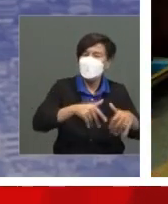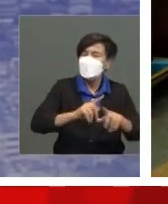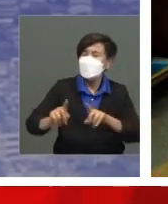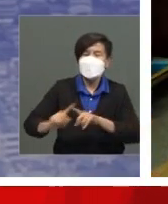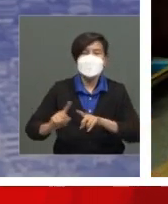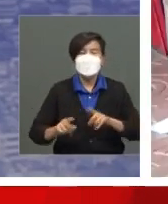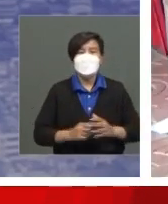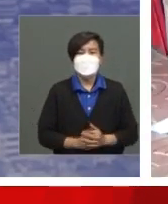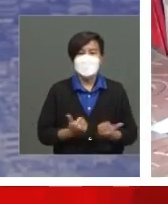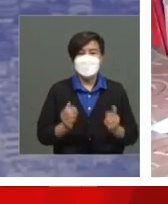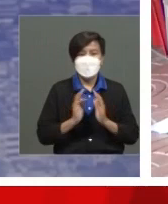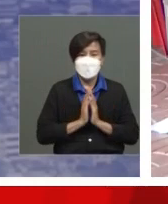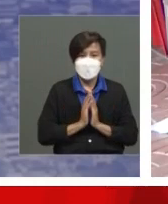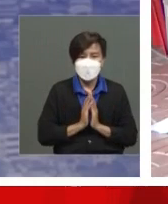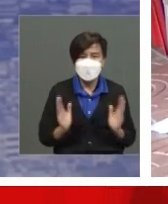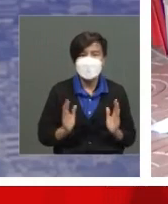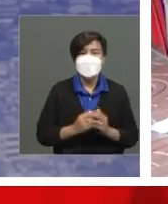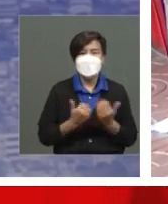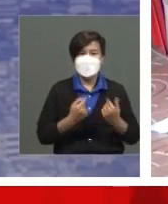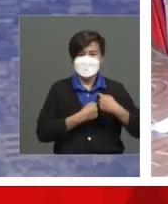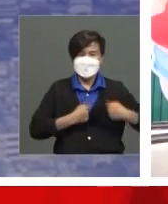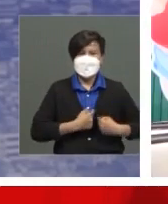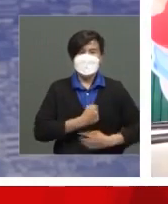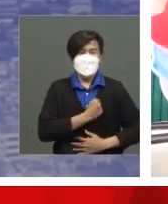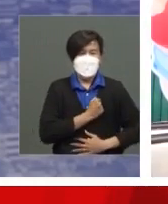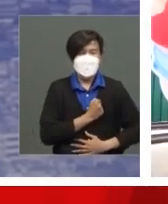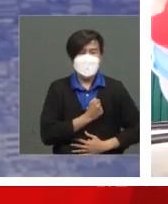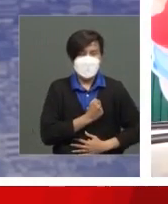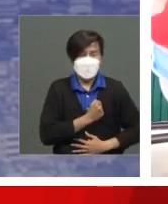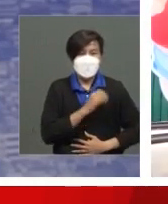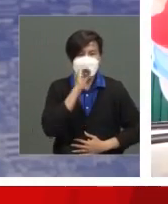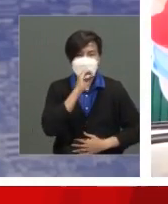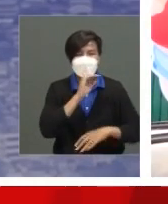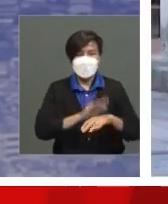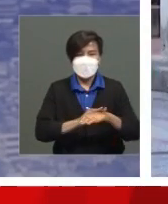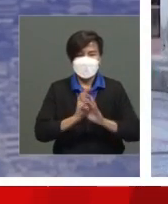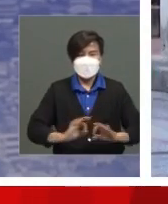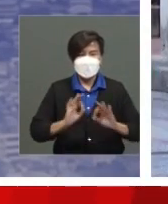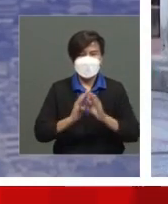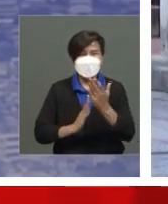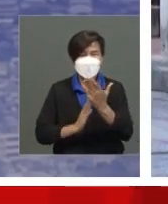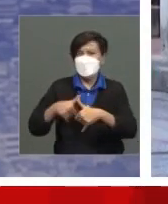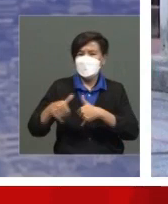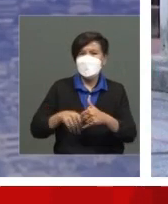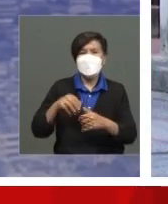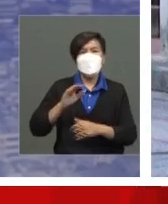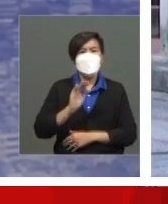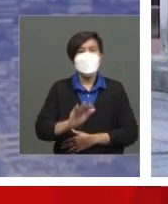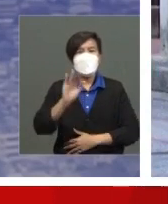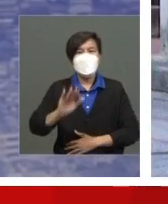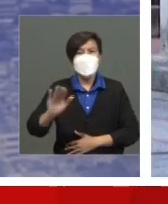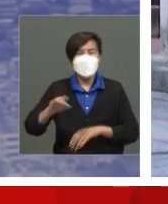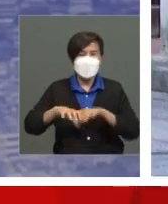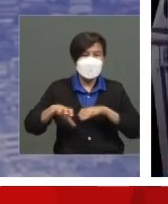10:00นวันนี้ประกาศนี้ย้ำว่ายังไม่มีผลและจะต้องมีการปรับในรายละเอียดเพื่อให้สอดคล้องกับ